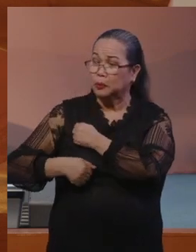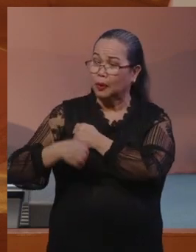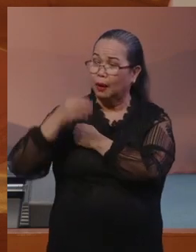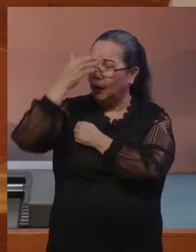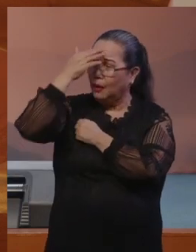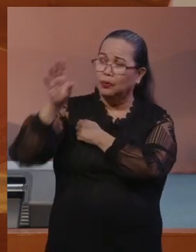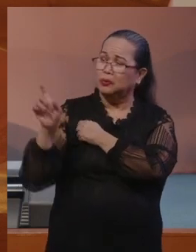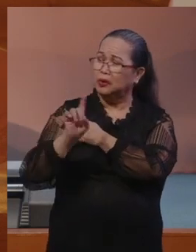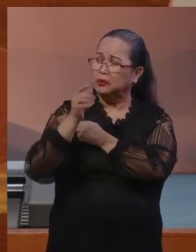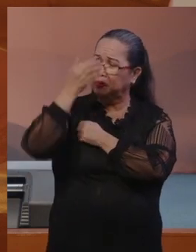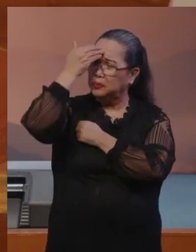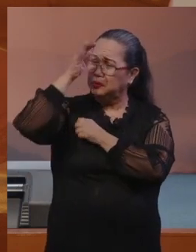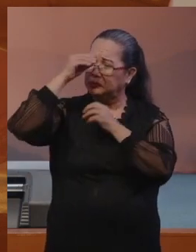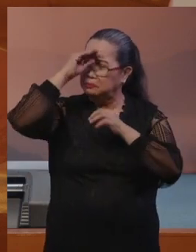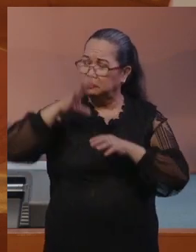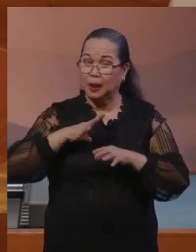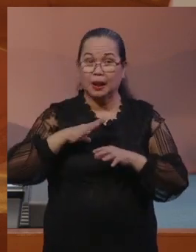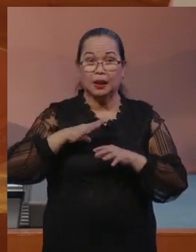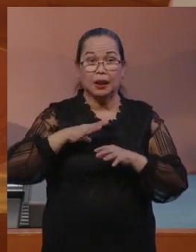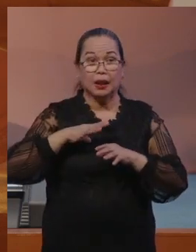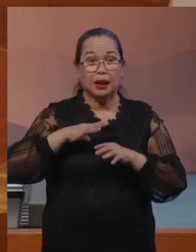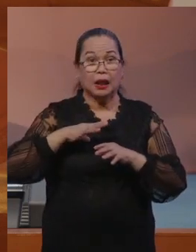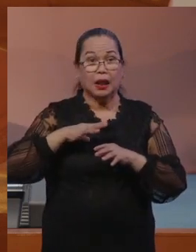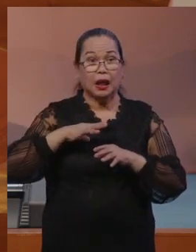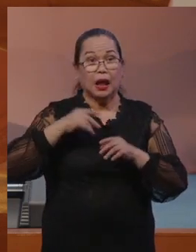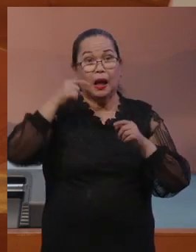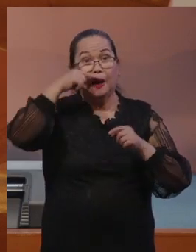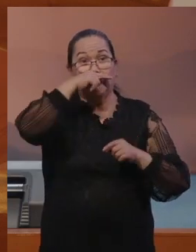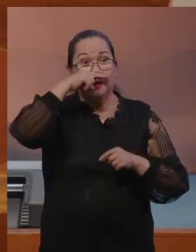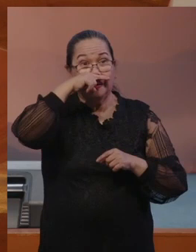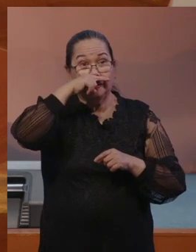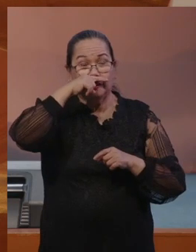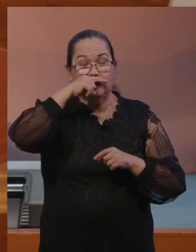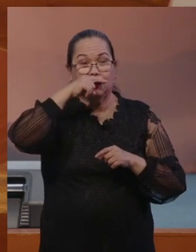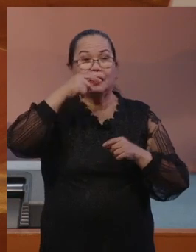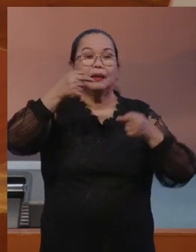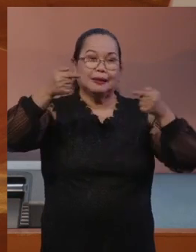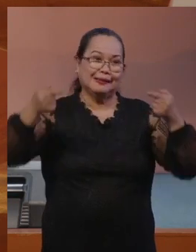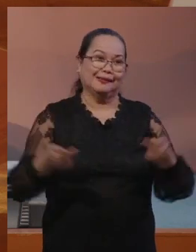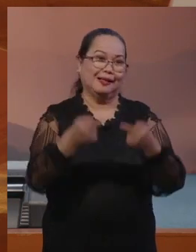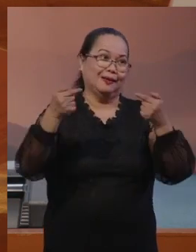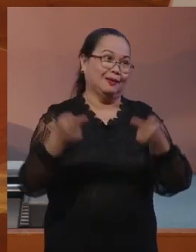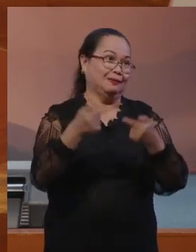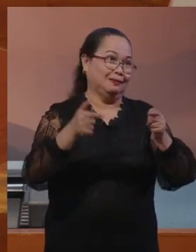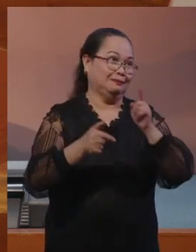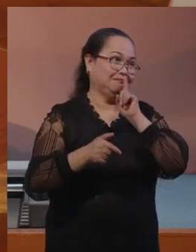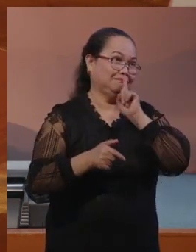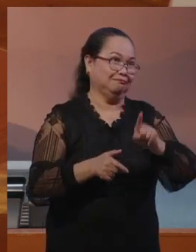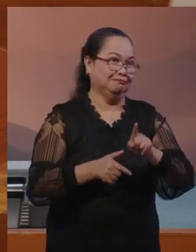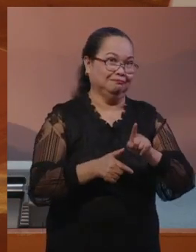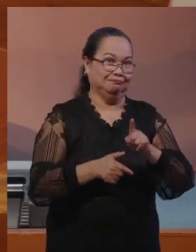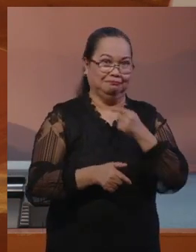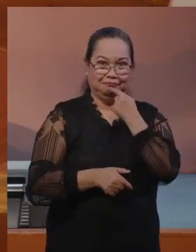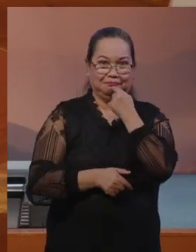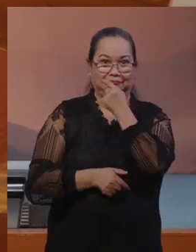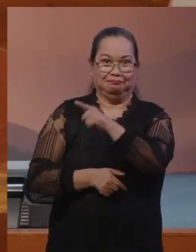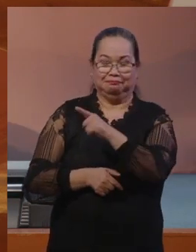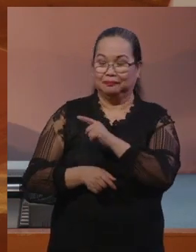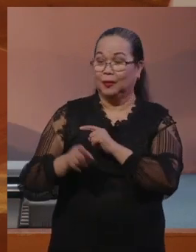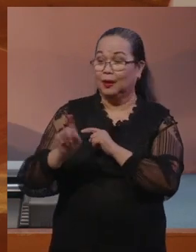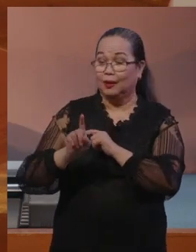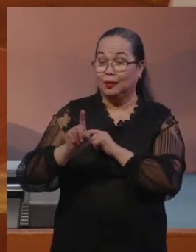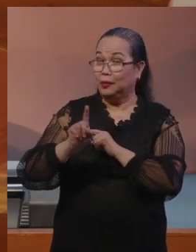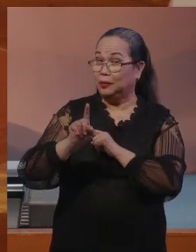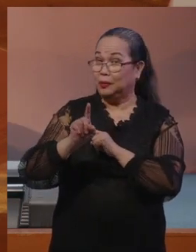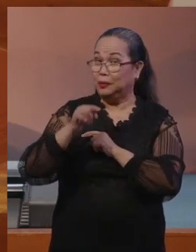yun. Kasalanan po ang pagsisinungaling. Exodus 20 verse 16. Ang sabi doon, you shall